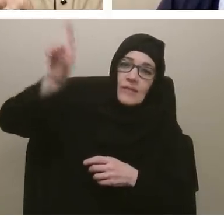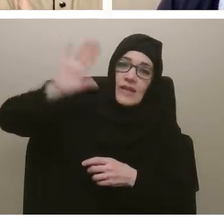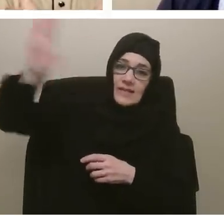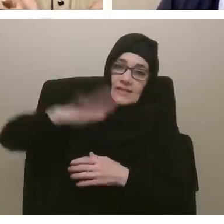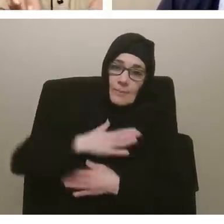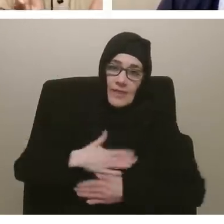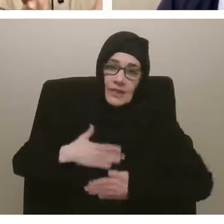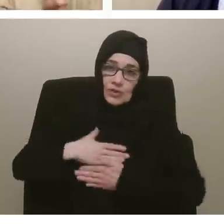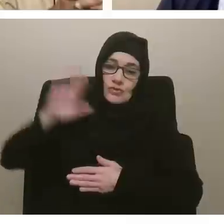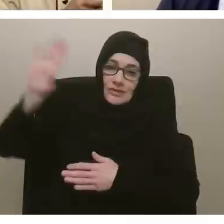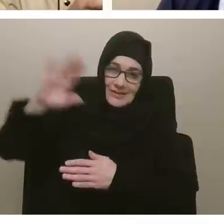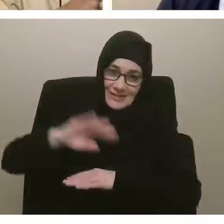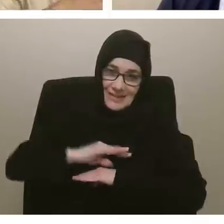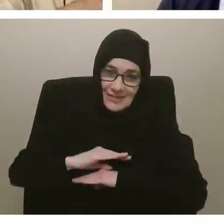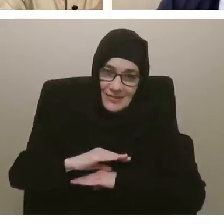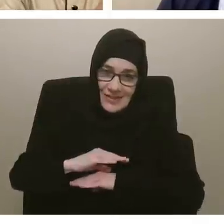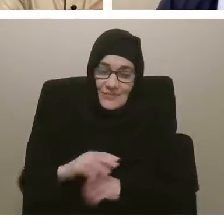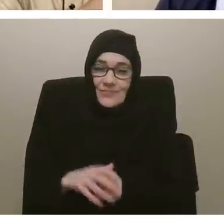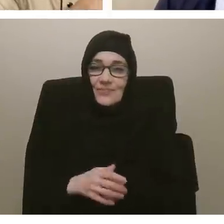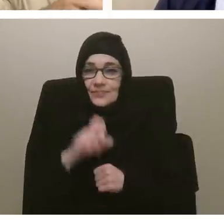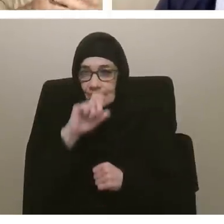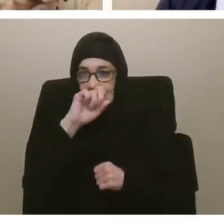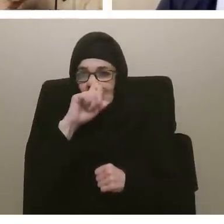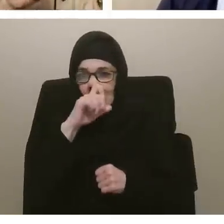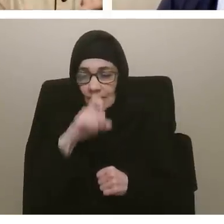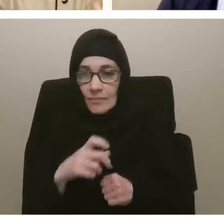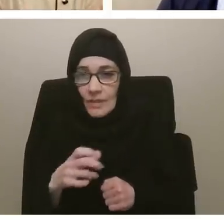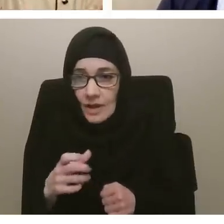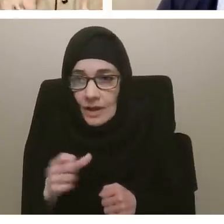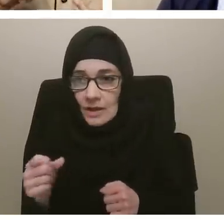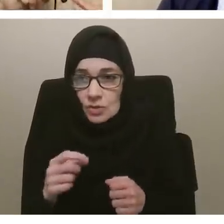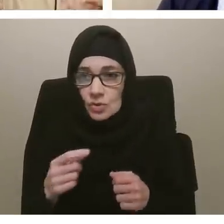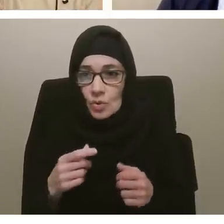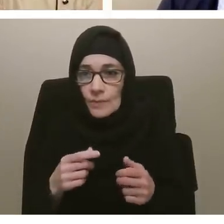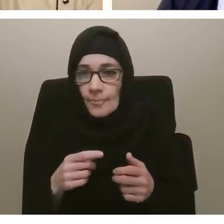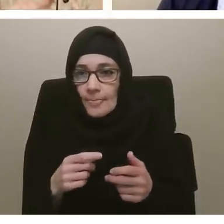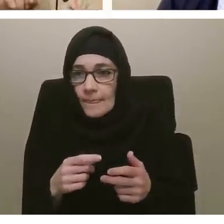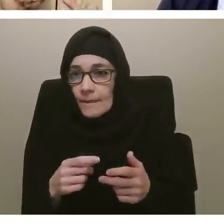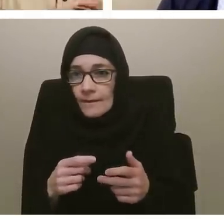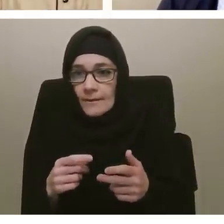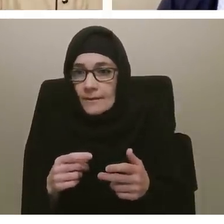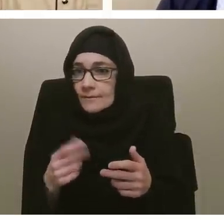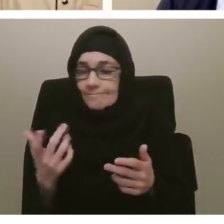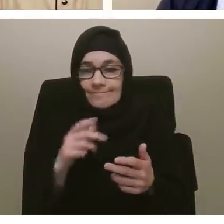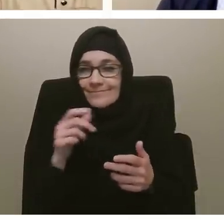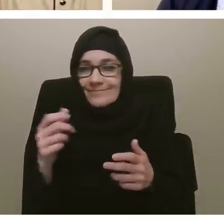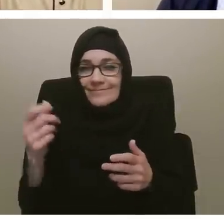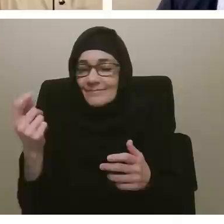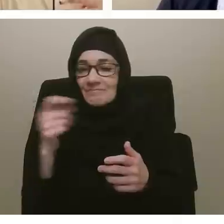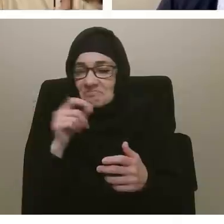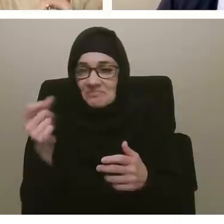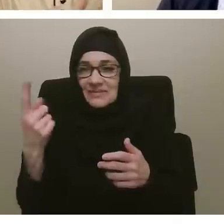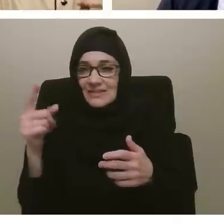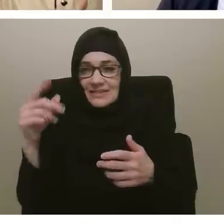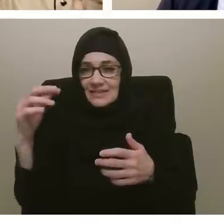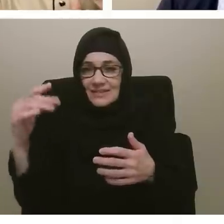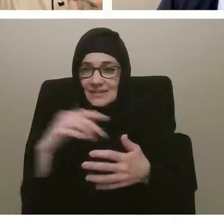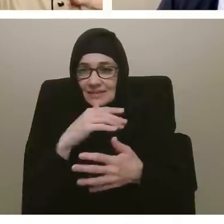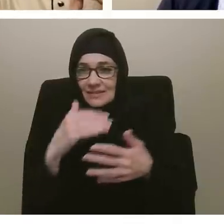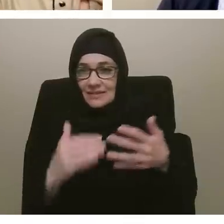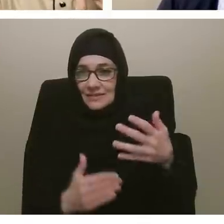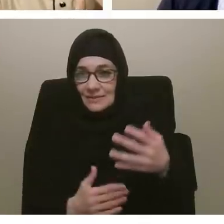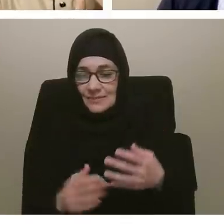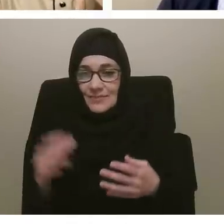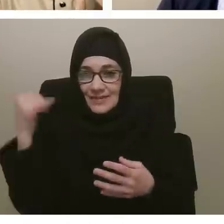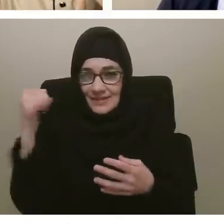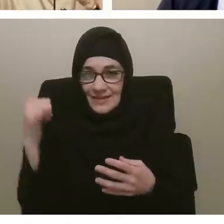have the manifestation of Abu Bakr radiallahu anhu in Surah Al-Layl. الَّذِينَ يُؤْمِنُونَ بِالْغَيْبِ وَيُقِيمُونَ الصَّلَاةَ وَمِمَّا رَزَقْنَاهُمْ يُنْفِقُونَ وَالَّذِينَ